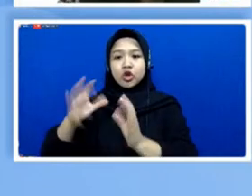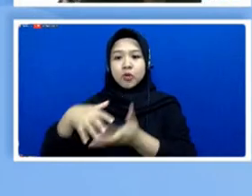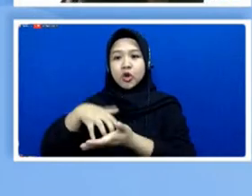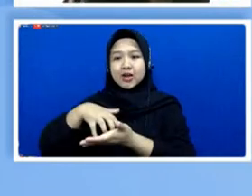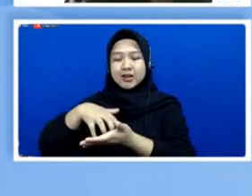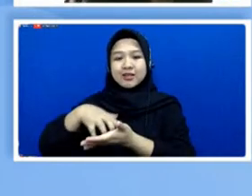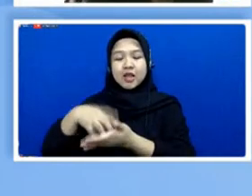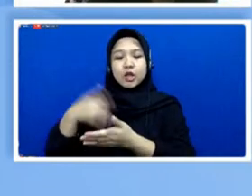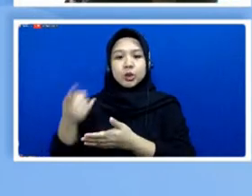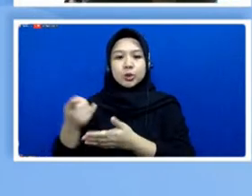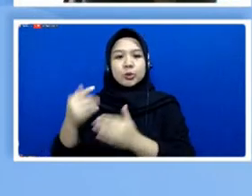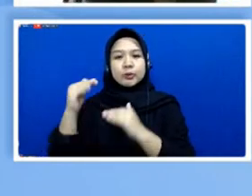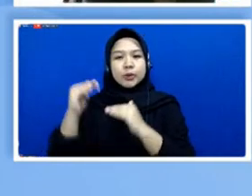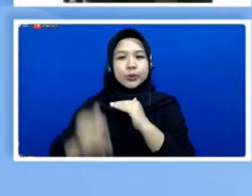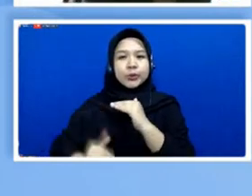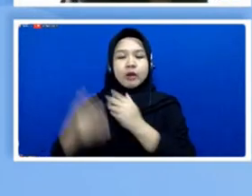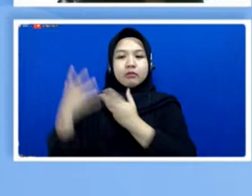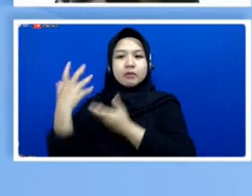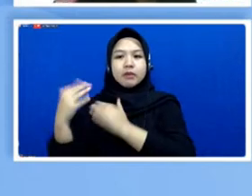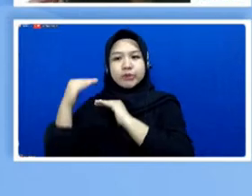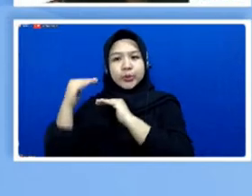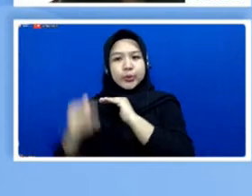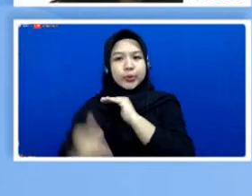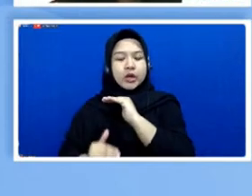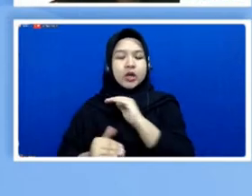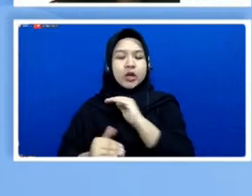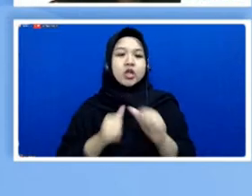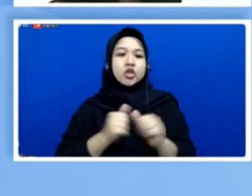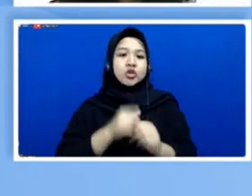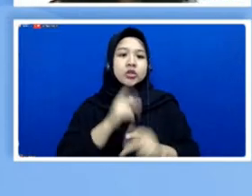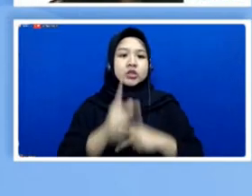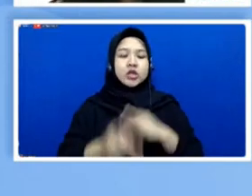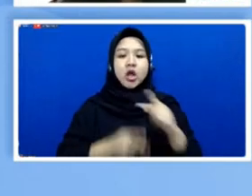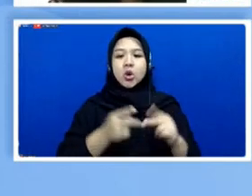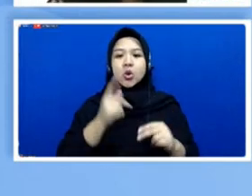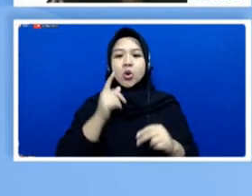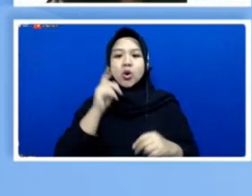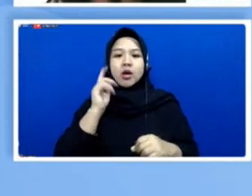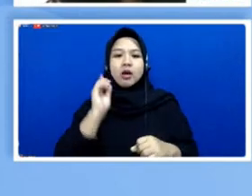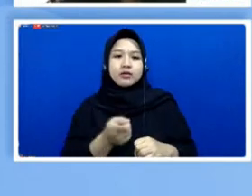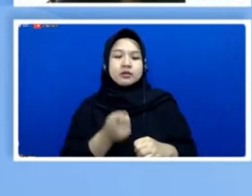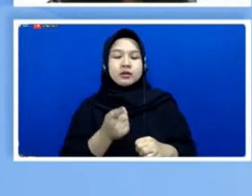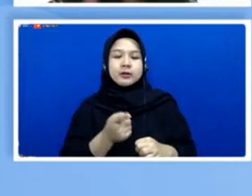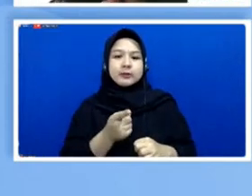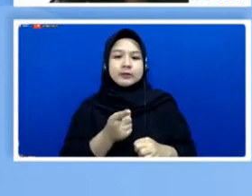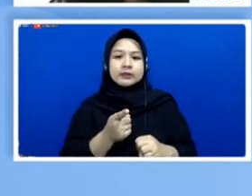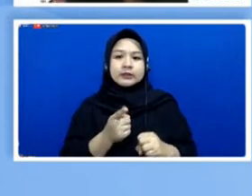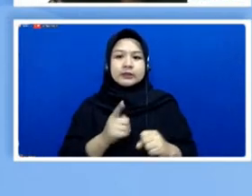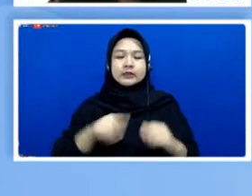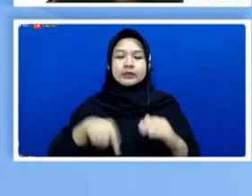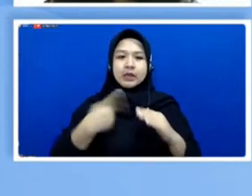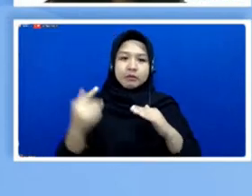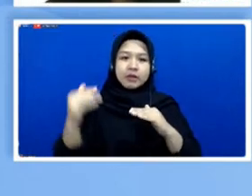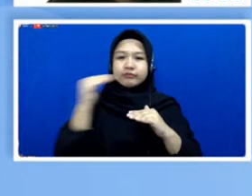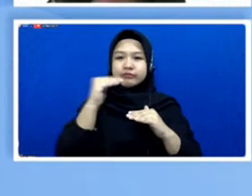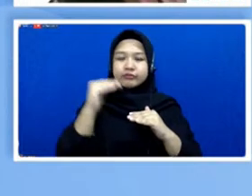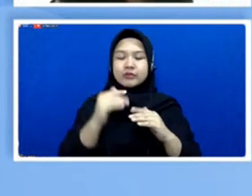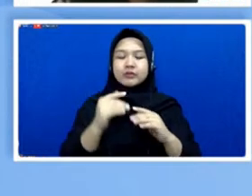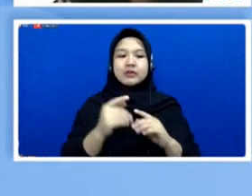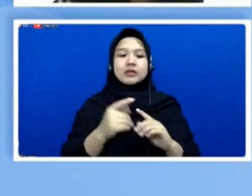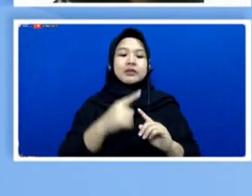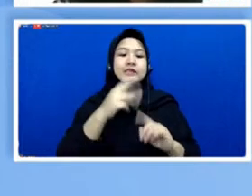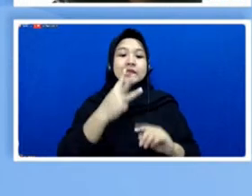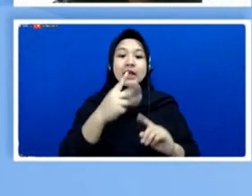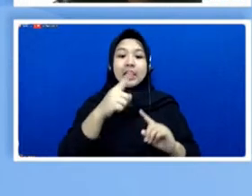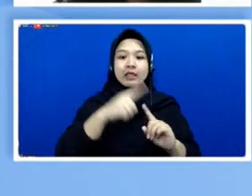akan lebih berkurang burden-nya. Dan kemudian apabila terpaksa dilakukan sampai dengan ke hilir, tracing, testing, dan treatment, mereka